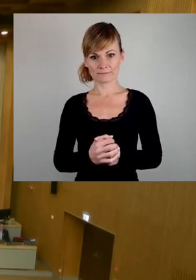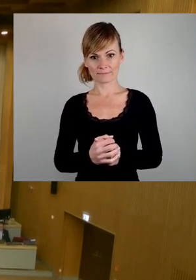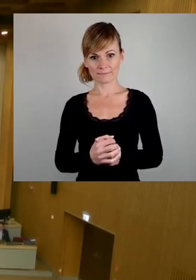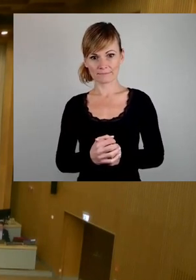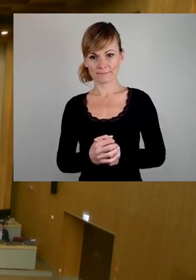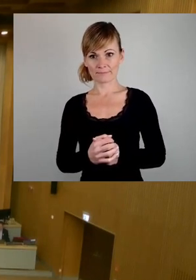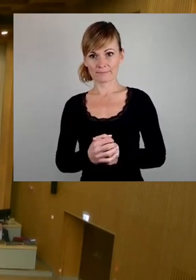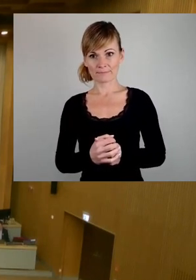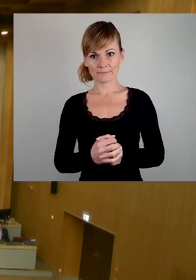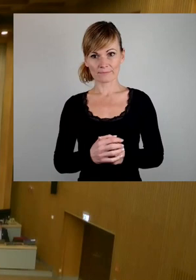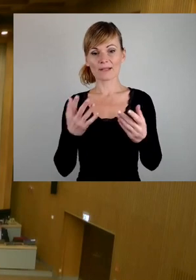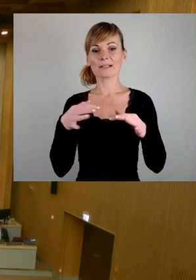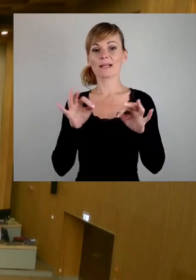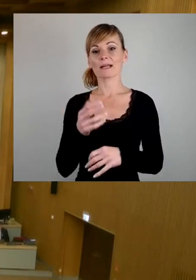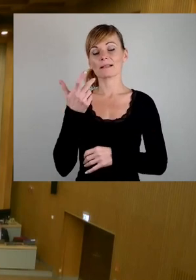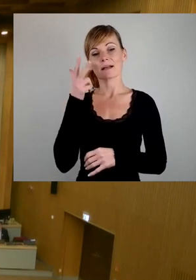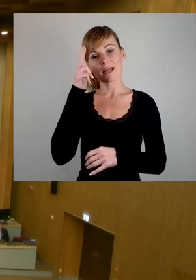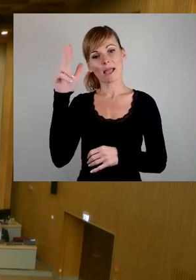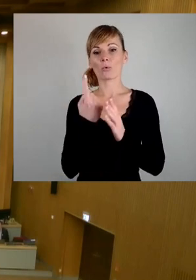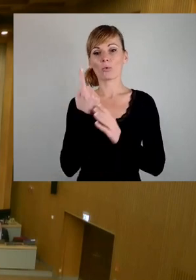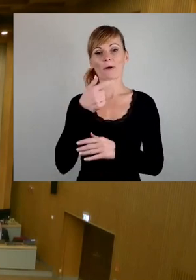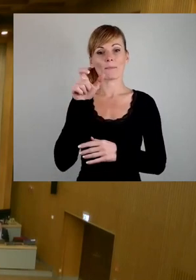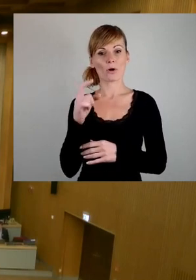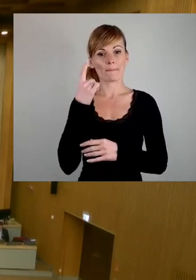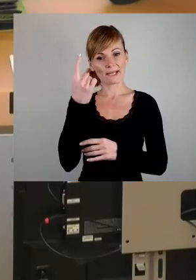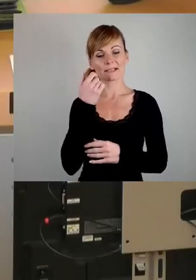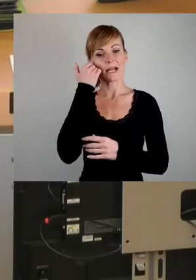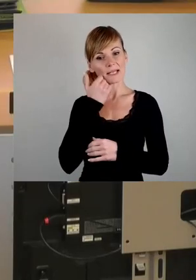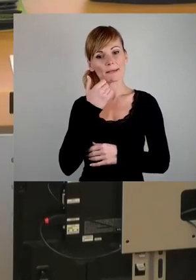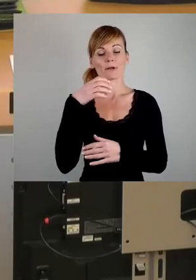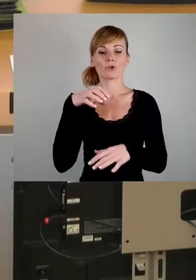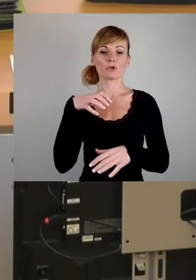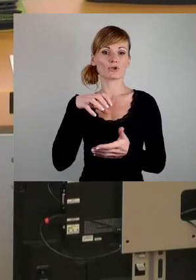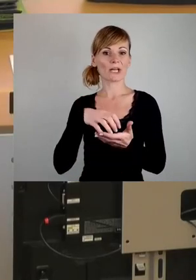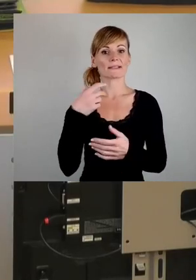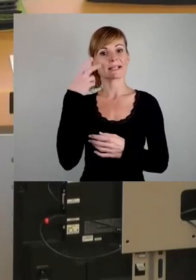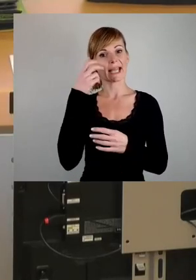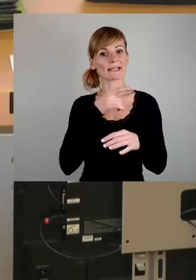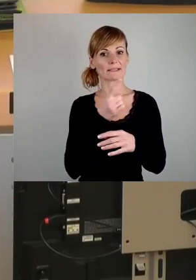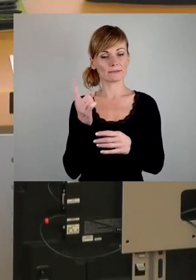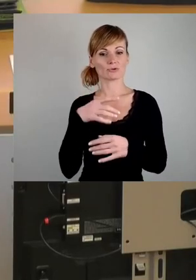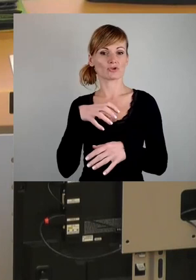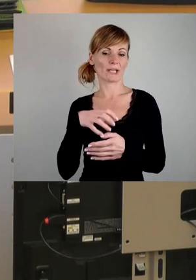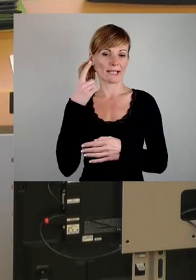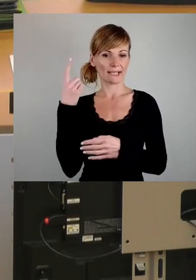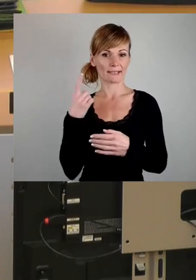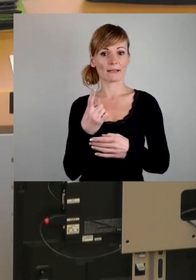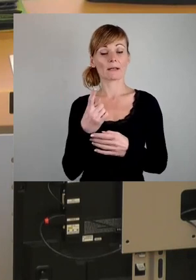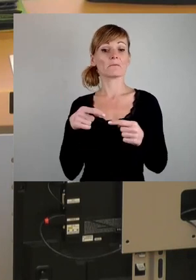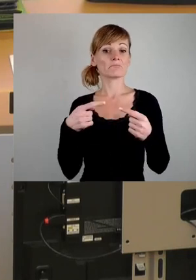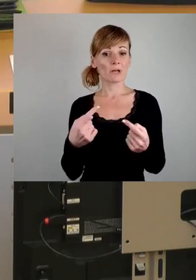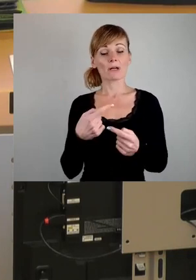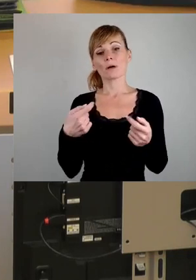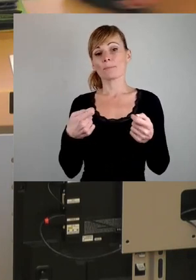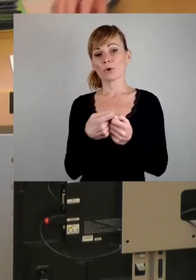Sehr geehrter Herr Oberbürgermeister, liebe Stadträtin, liebe Stadträte. Es kommt vielleicht heute auch wieder zur Bundesgartenschau, zu der Vorlage,